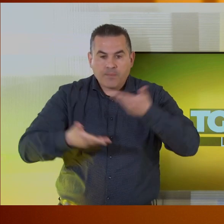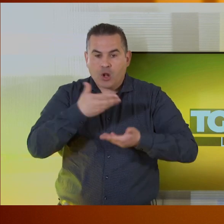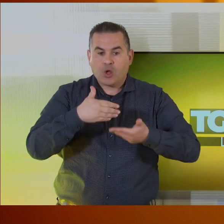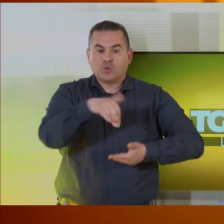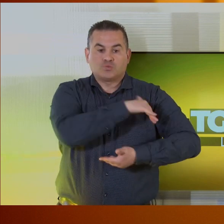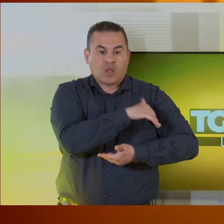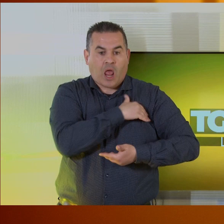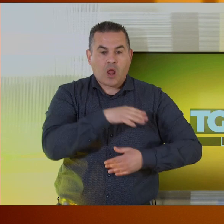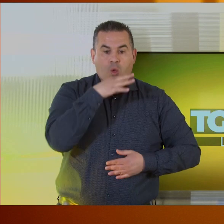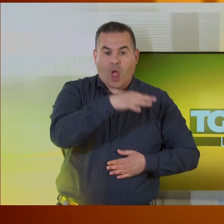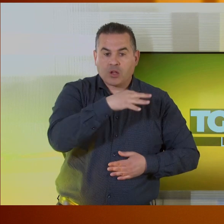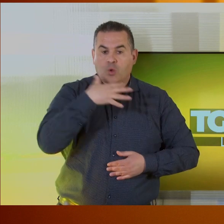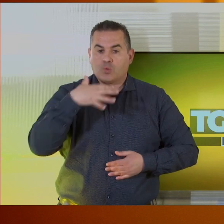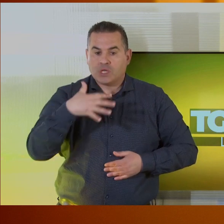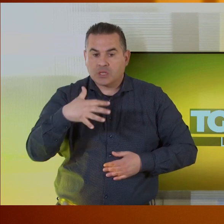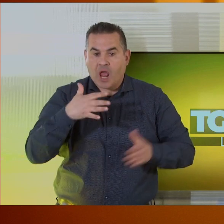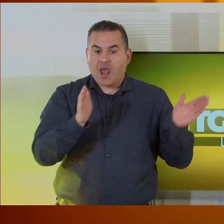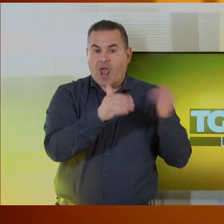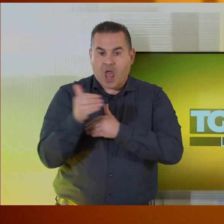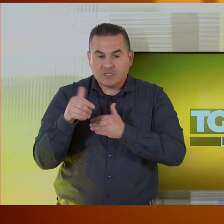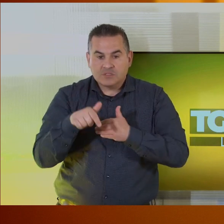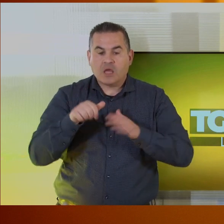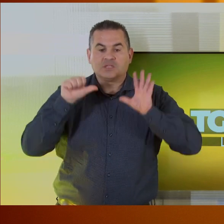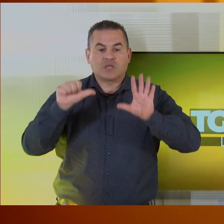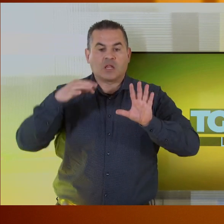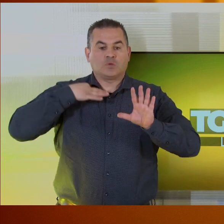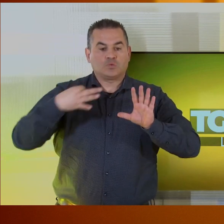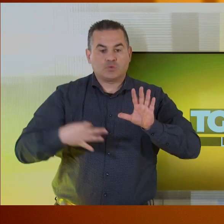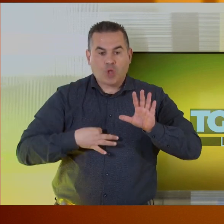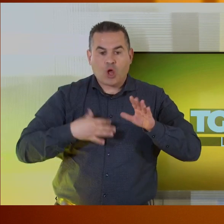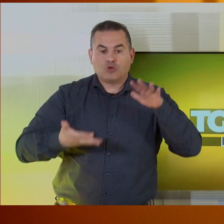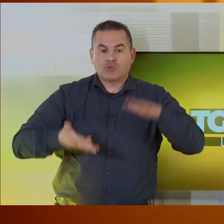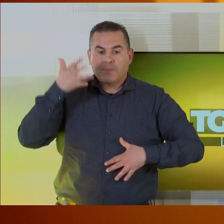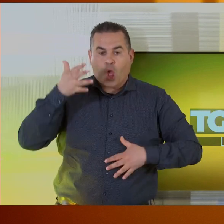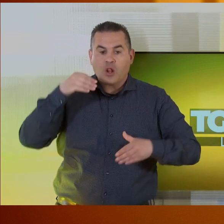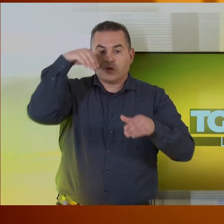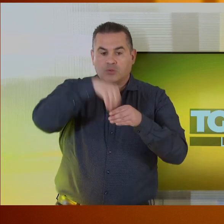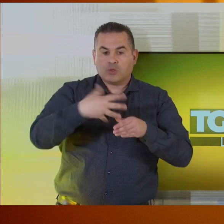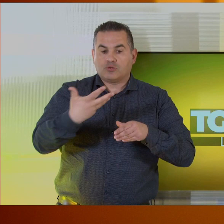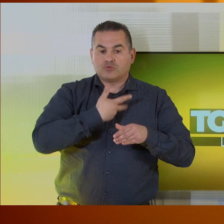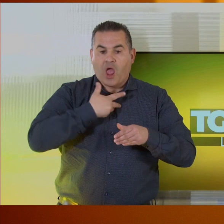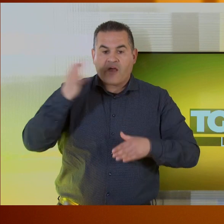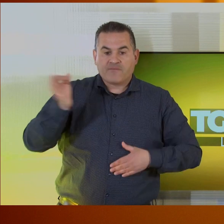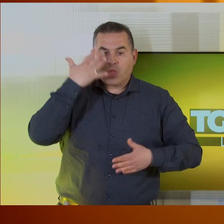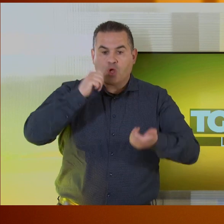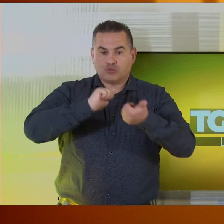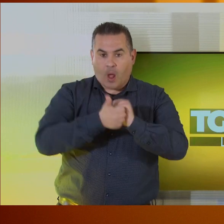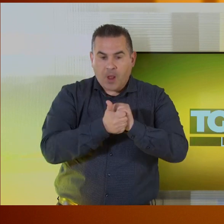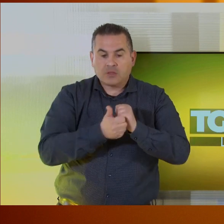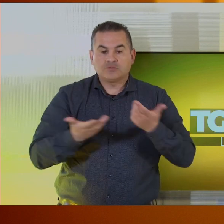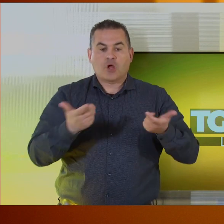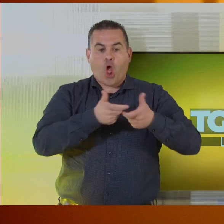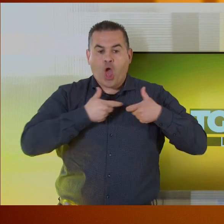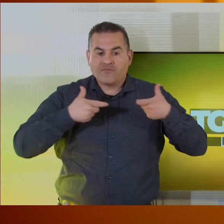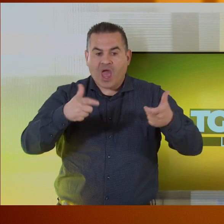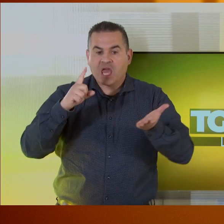dall'avvocata Monica Murru, un team di relatori di comprovata esperienza sul territorio sardo e nazionale, tra questi Pier Virgilio D'Astoli, presidente